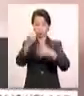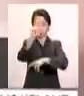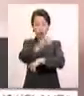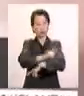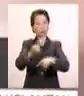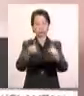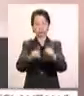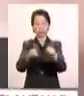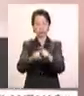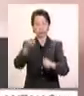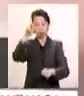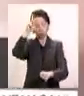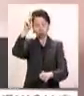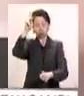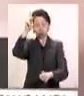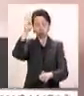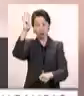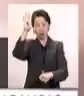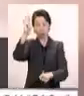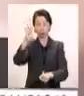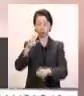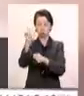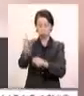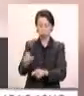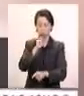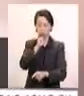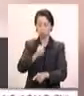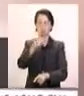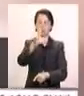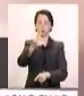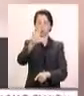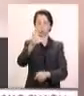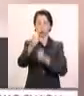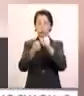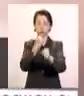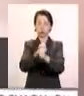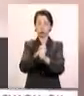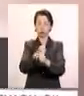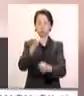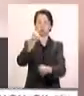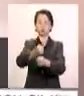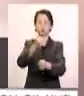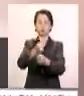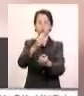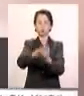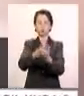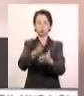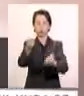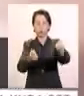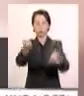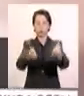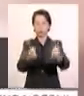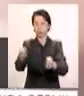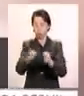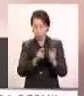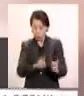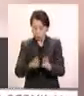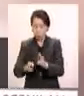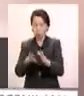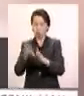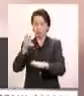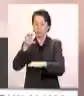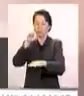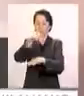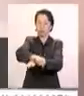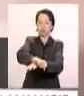yang sama di Kota Baru melibatkan suspek berusia 35 tahun yang bekerja di sebuah sekolah memandu kerana merancang melakukan